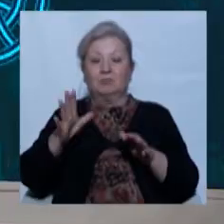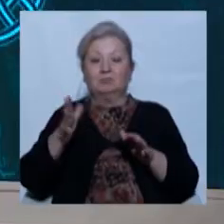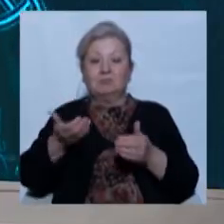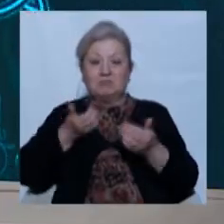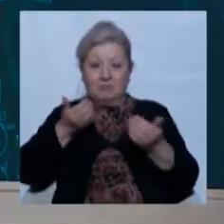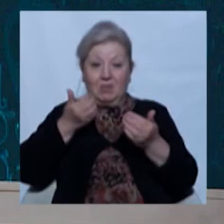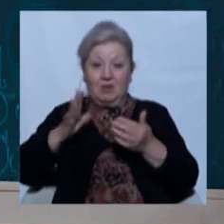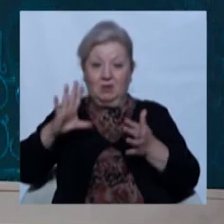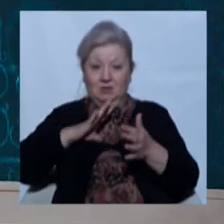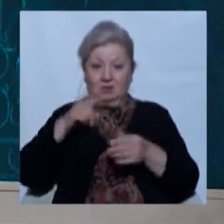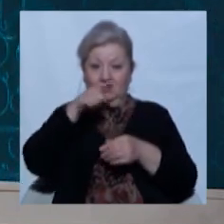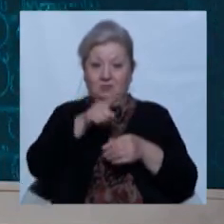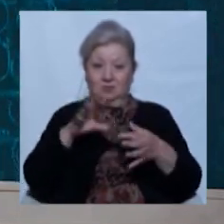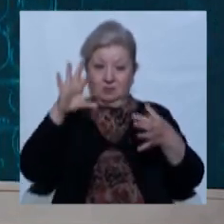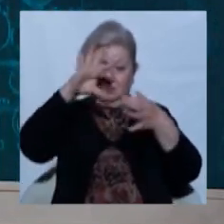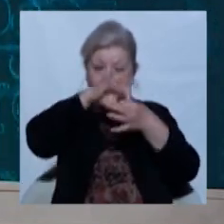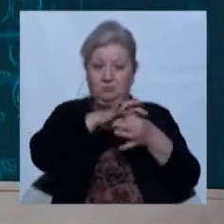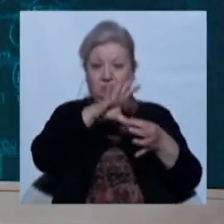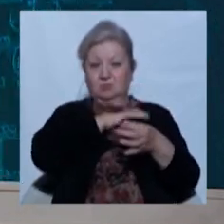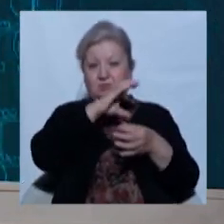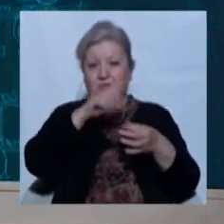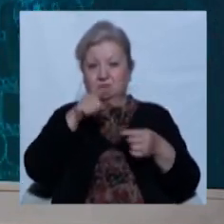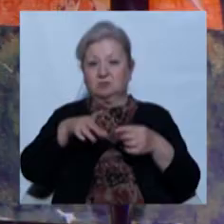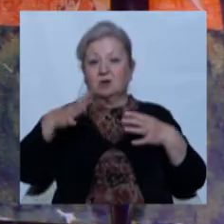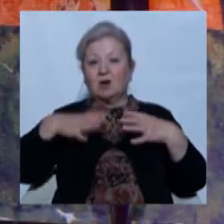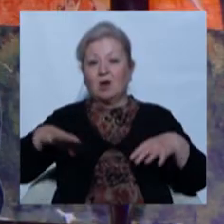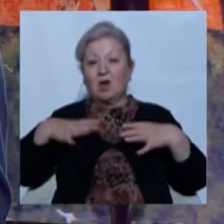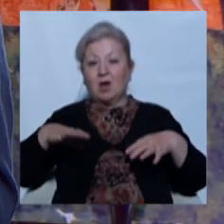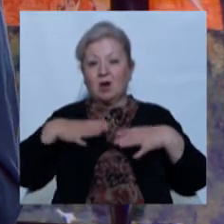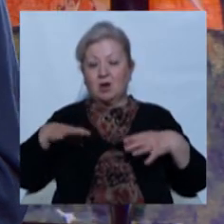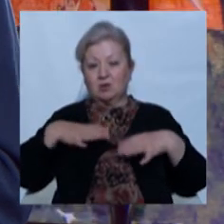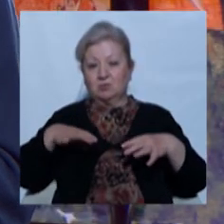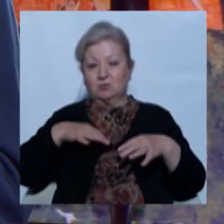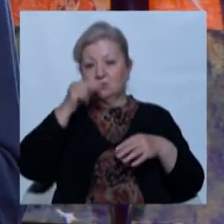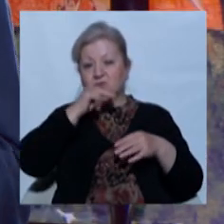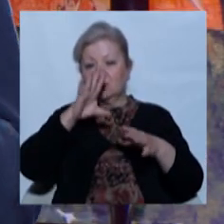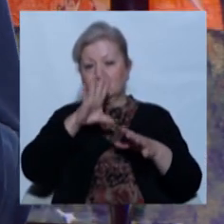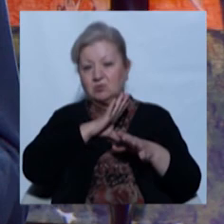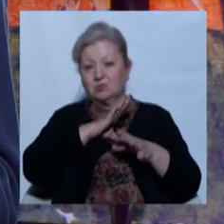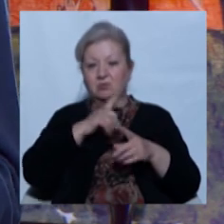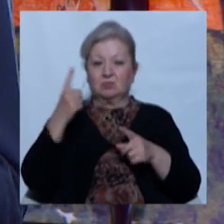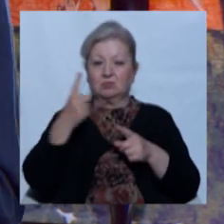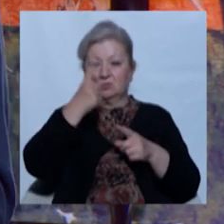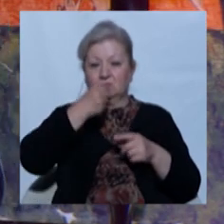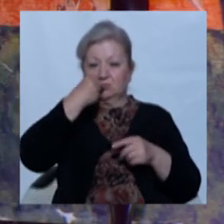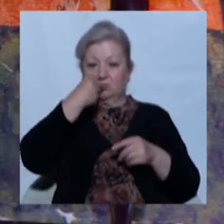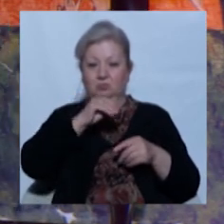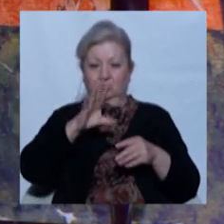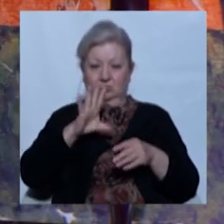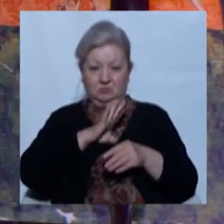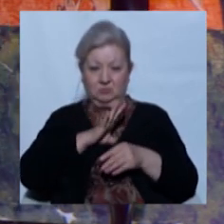სადაც ბევრი ქვეყანა იყო გაწევრიანებული, ქართული ჩაითვლებოდა ერთ-ერთ საუკეთესოდ, მაგრამ სამწუხაროდ ისე მოხდა,